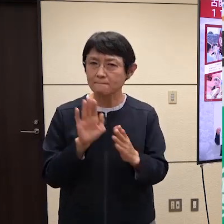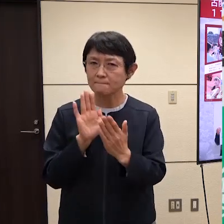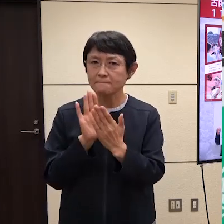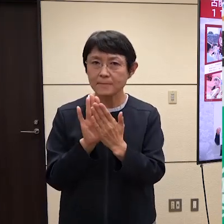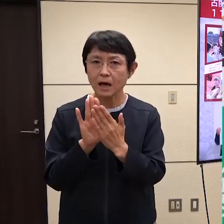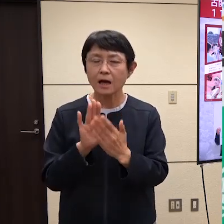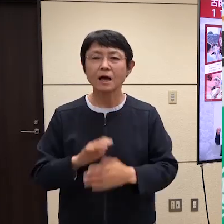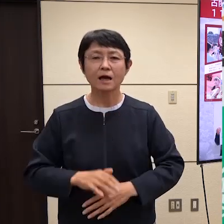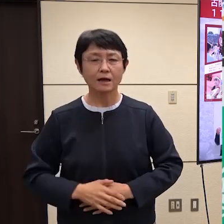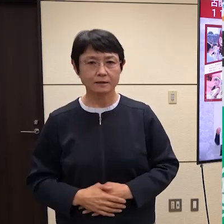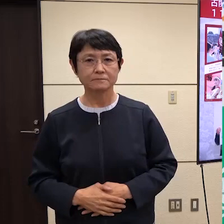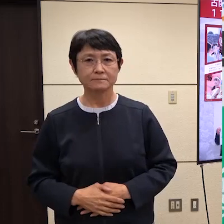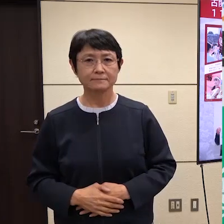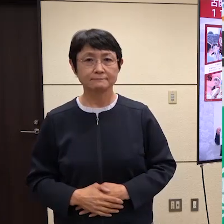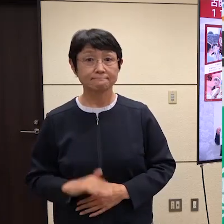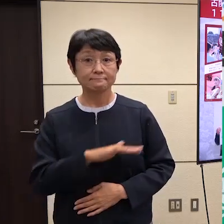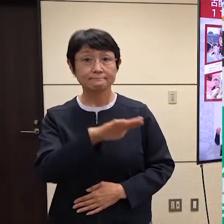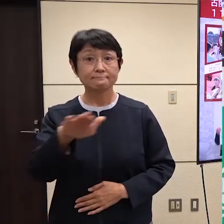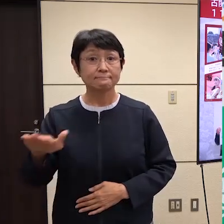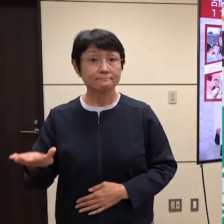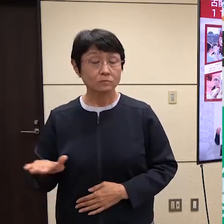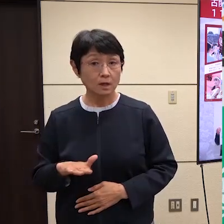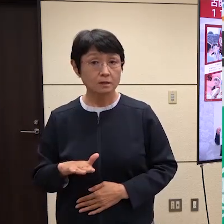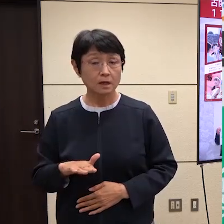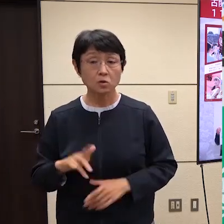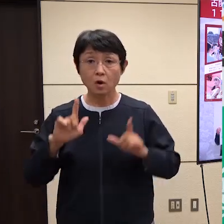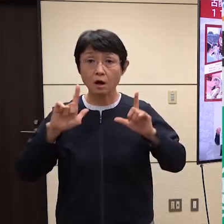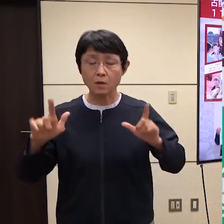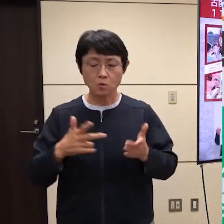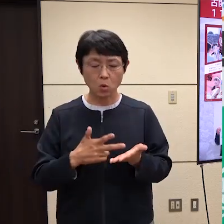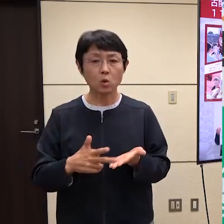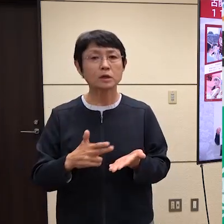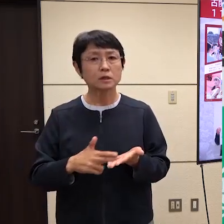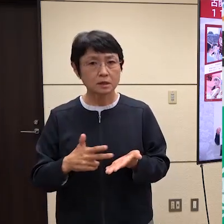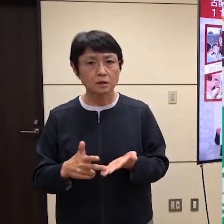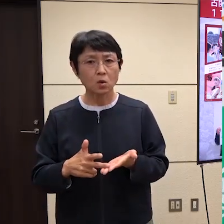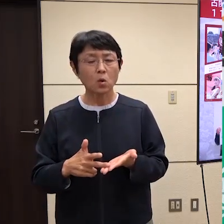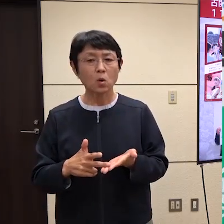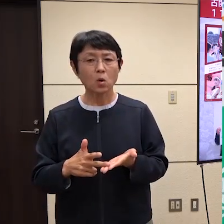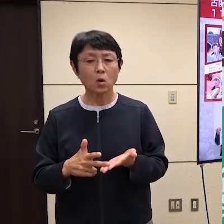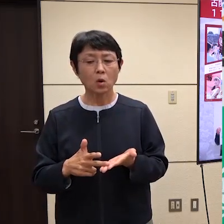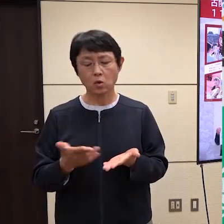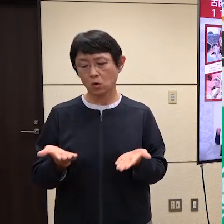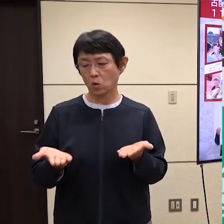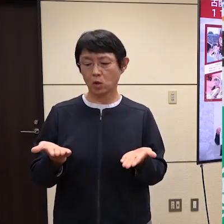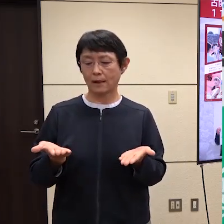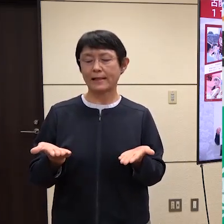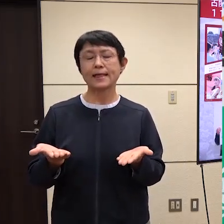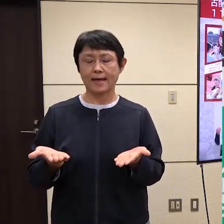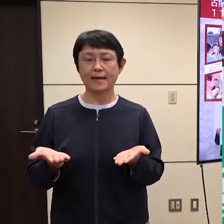まいりました。皆さんのこの記者発表資料の方とこれをちょっと見比べながら